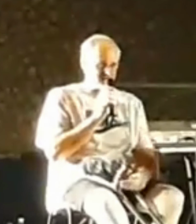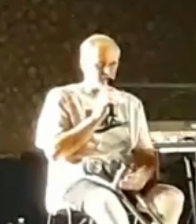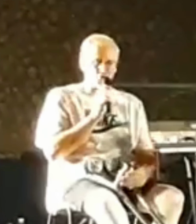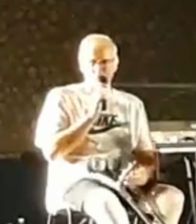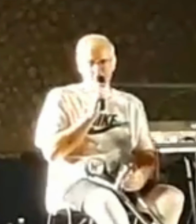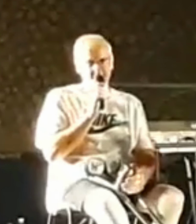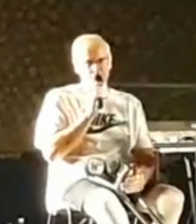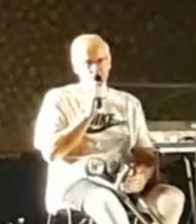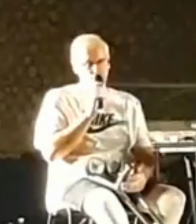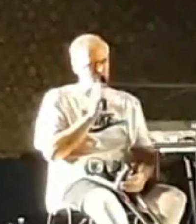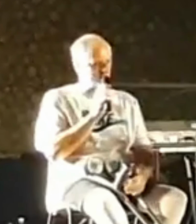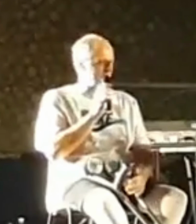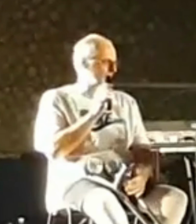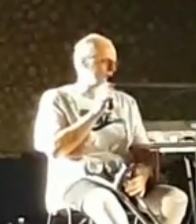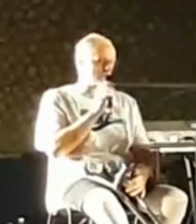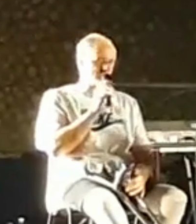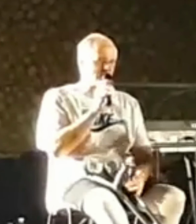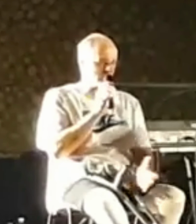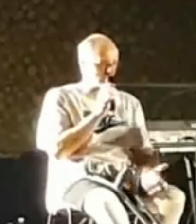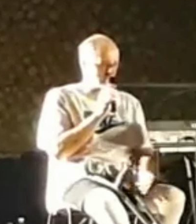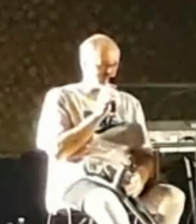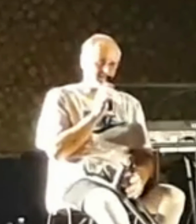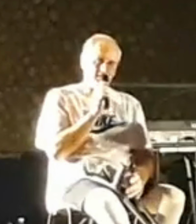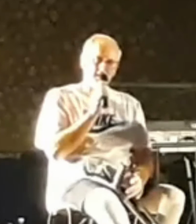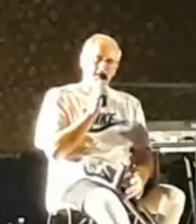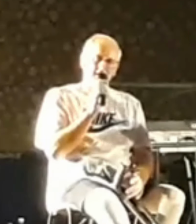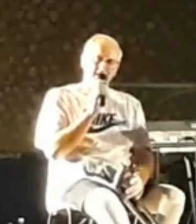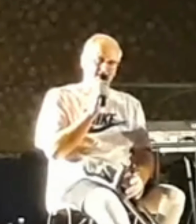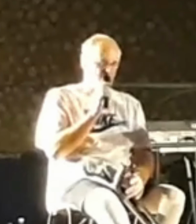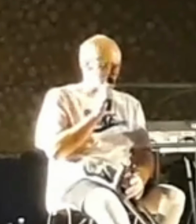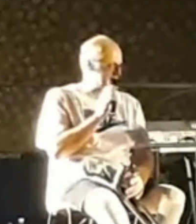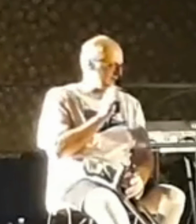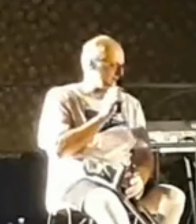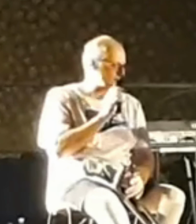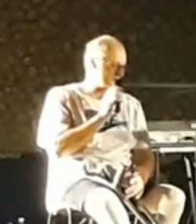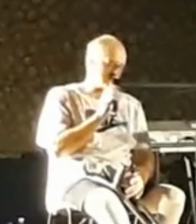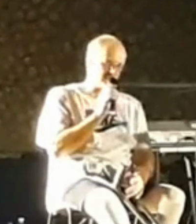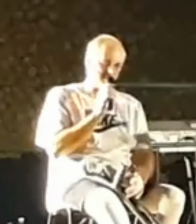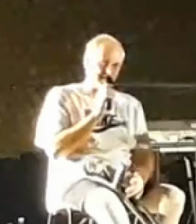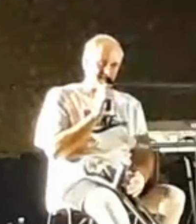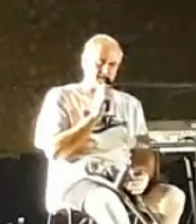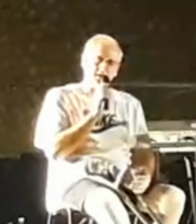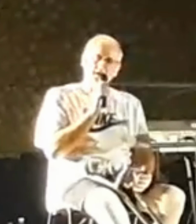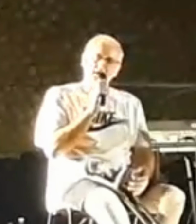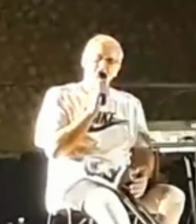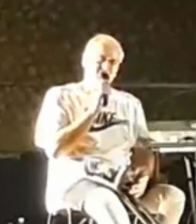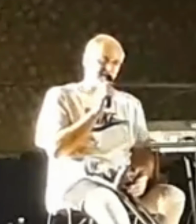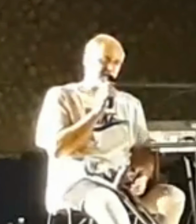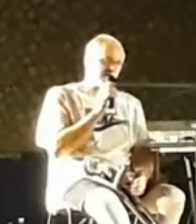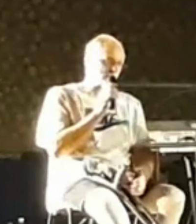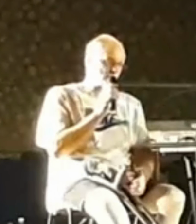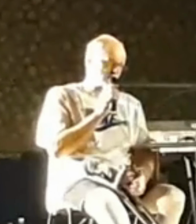ragazzi cromosoma 21, ci siamo confrontati con i ragazzi di Oristano, Civitanova Marche, e ci